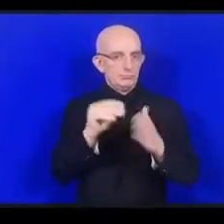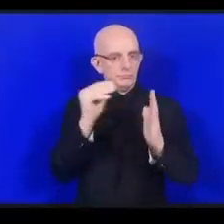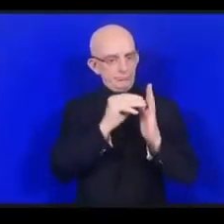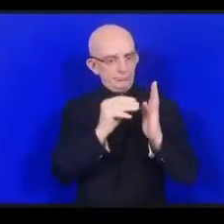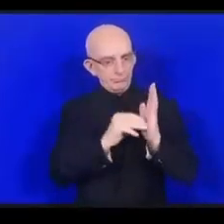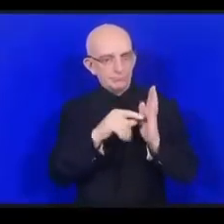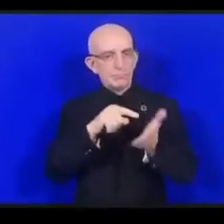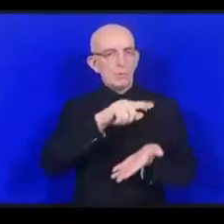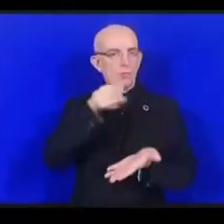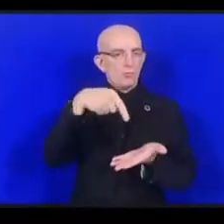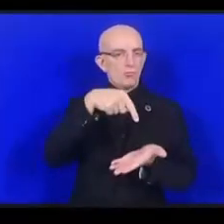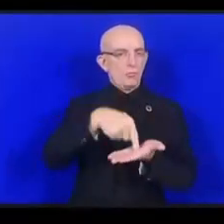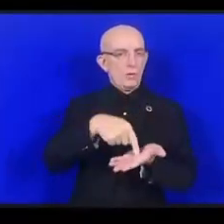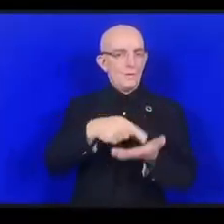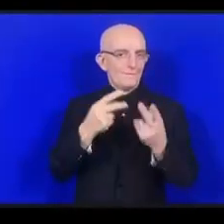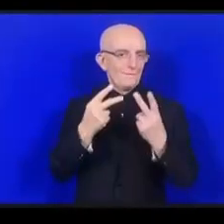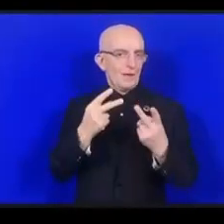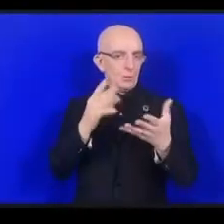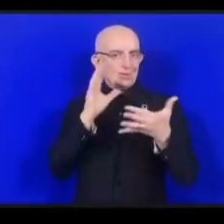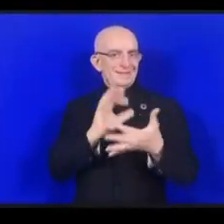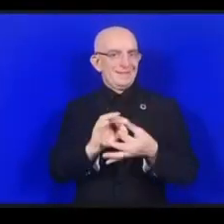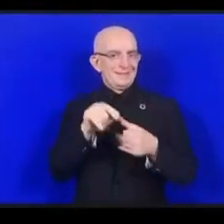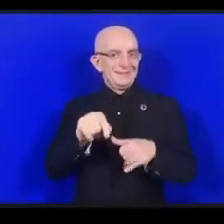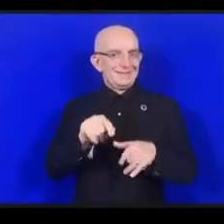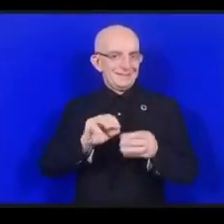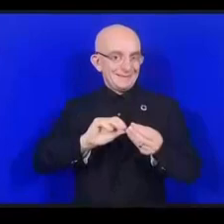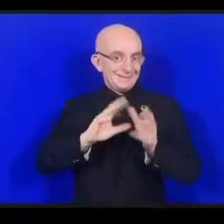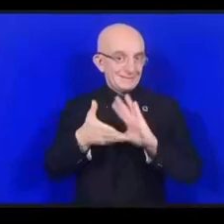该怎么做来确保